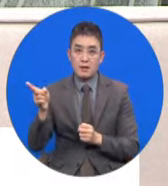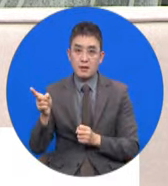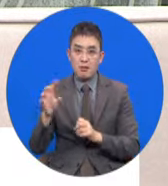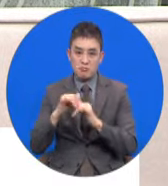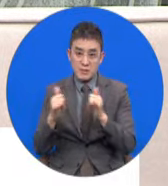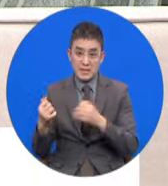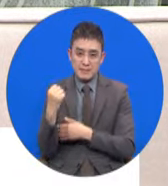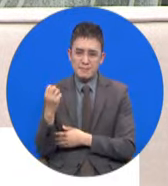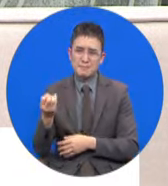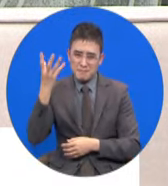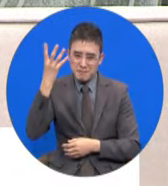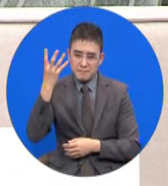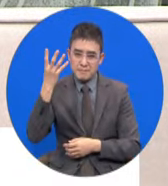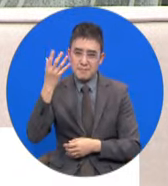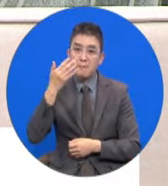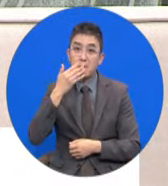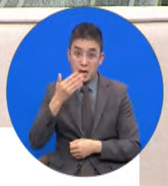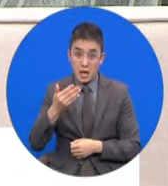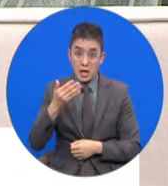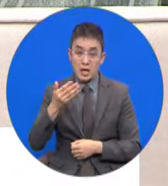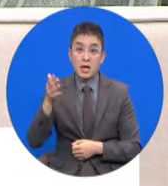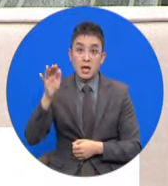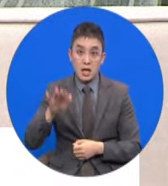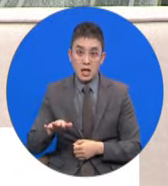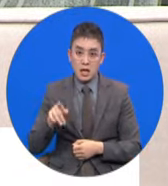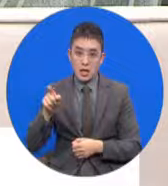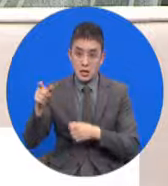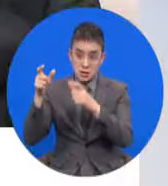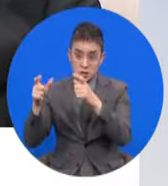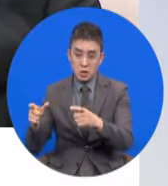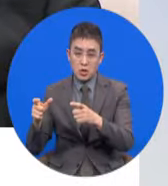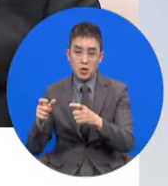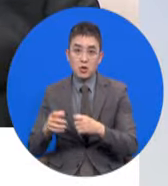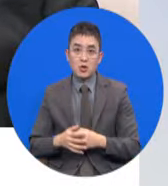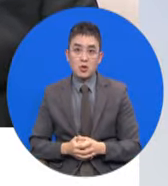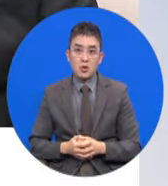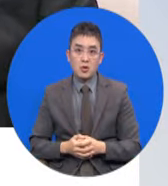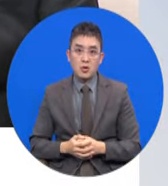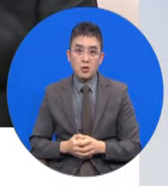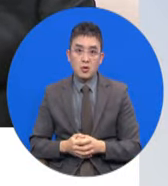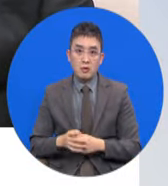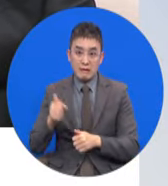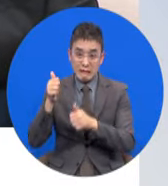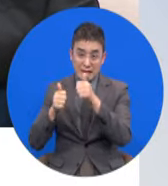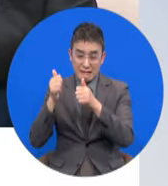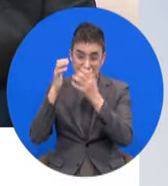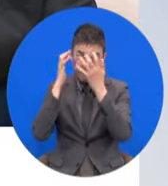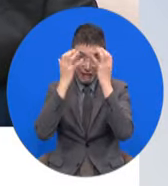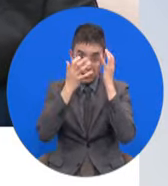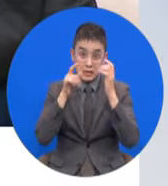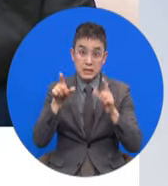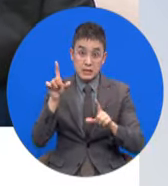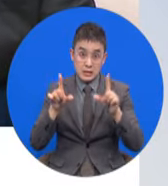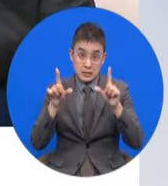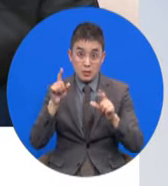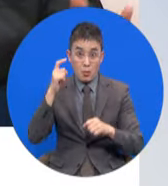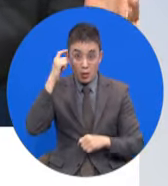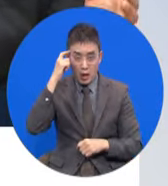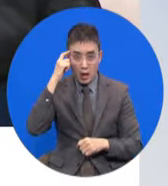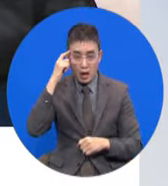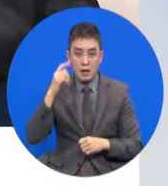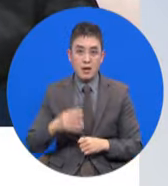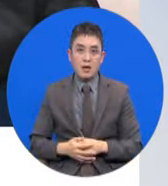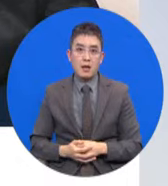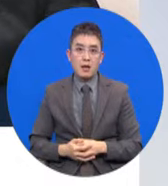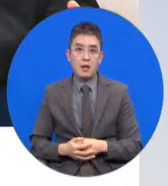예. 그럼에도 불구하고 지금까지 판세에서 이 지역이 저렇게 혼란스러운 것은 낙동강 벨트를 아주